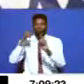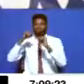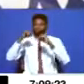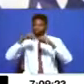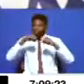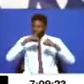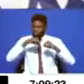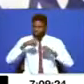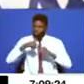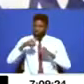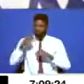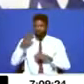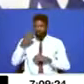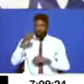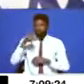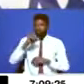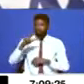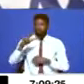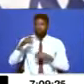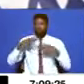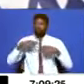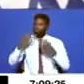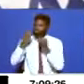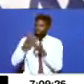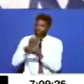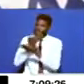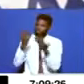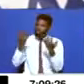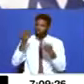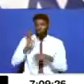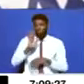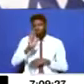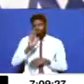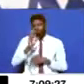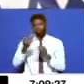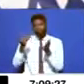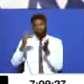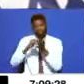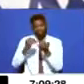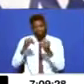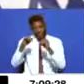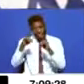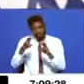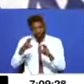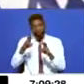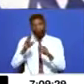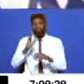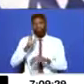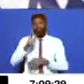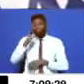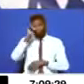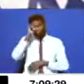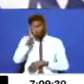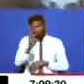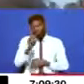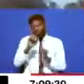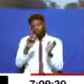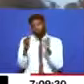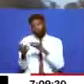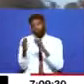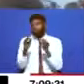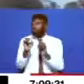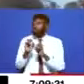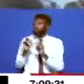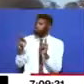polls, watu waje kuweza kuambiwa. Tutaheshimu hizo polls nyingine, tuziangalie ziko vipi na vipi na vipi. Si ni sawa namna hiyo?